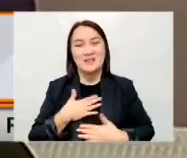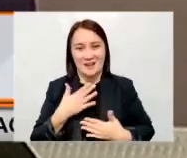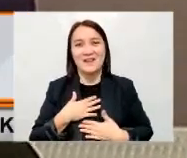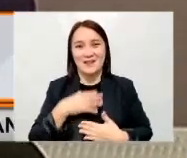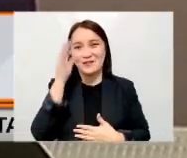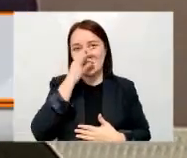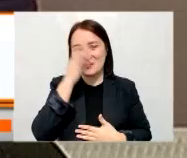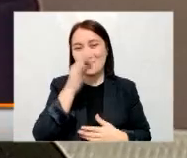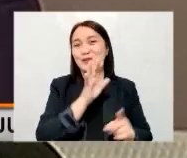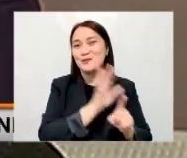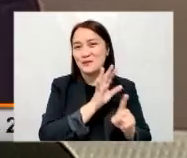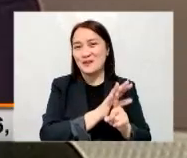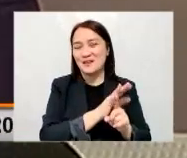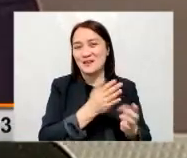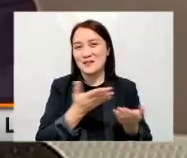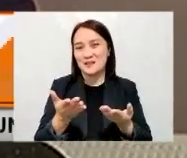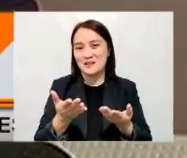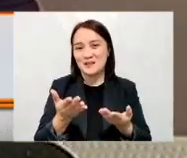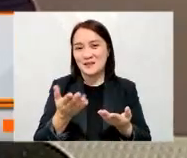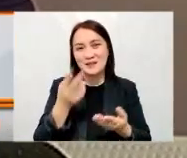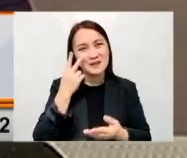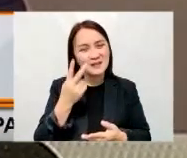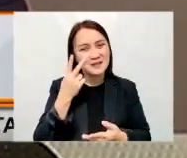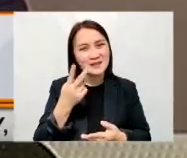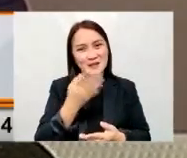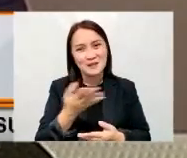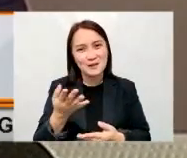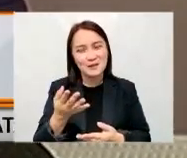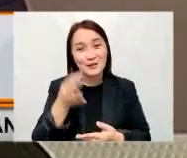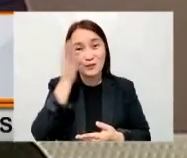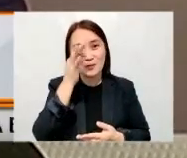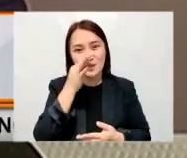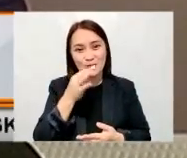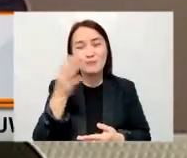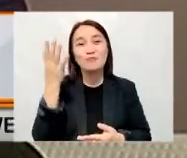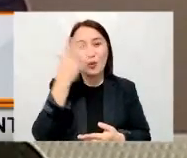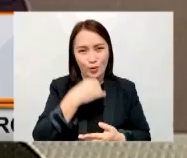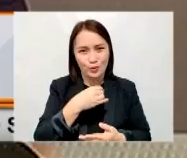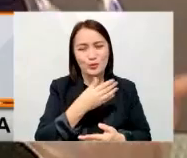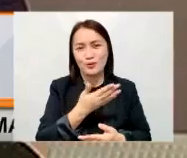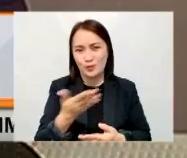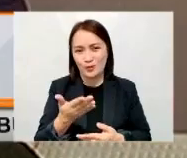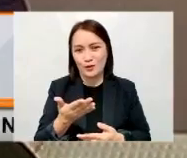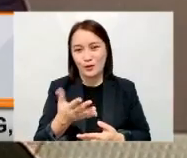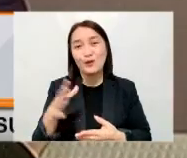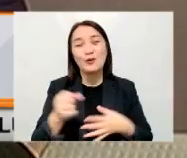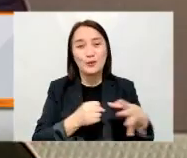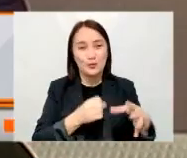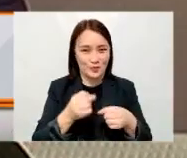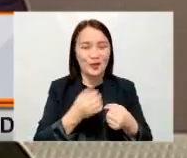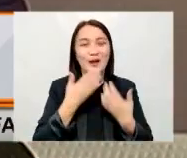fans kasi yung mga mental na nakita ko yung mga Filipino fans ay sobrang maganda. Kaya ikunin ko po lahat ng mga support nila